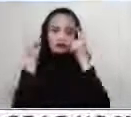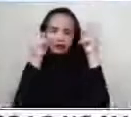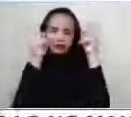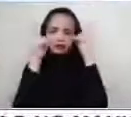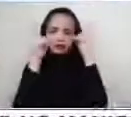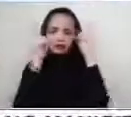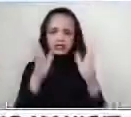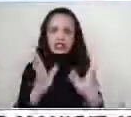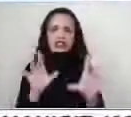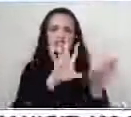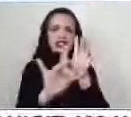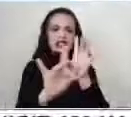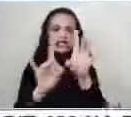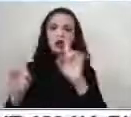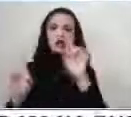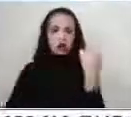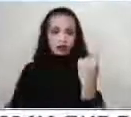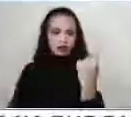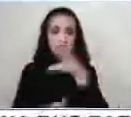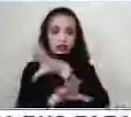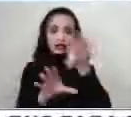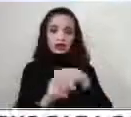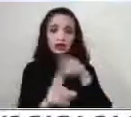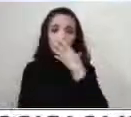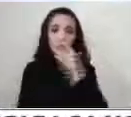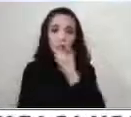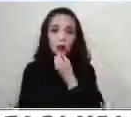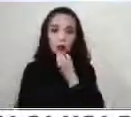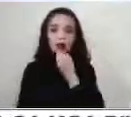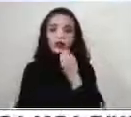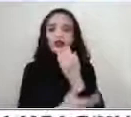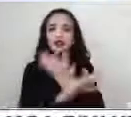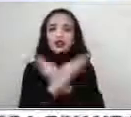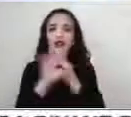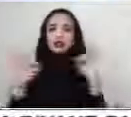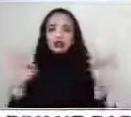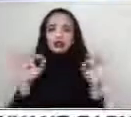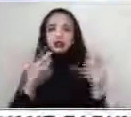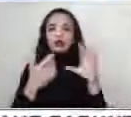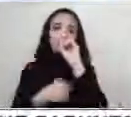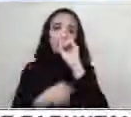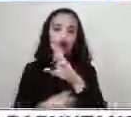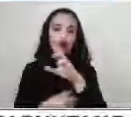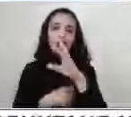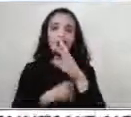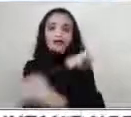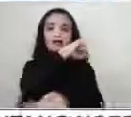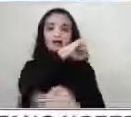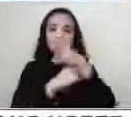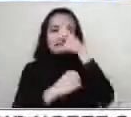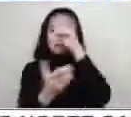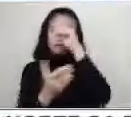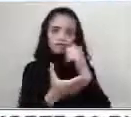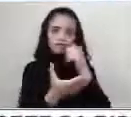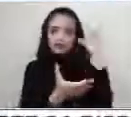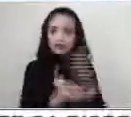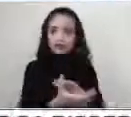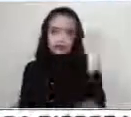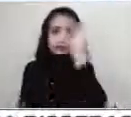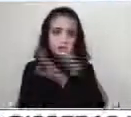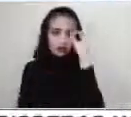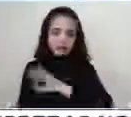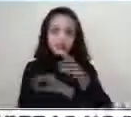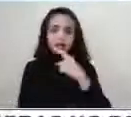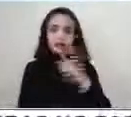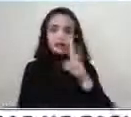validated kasi syempre bago-bago pa lang yung studies. So inaaral pa nila pero sa tingin nila mas infectious ito